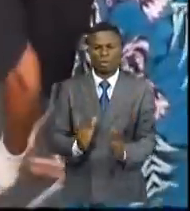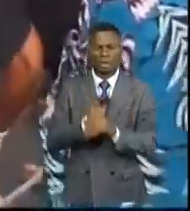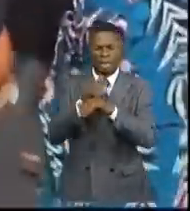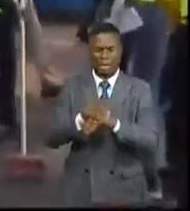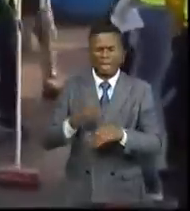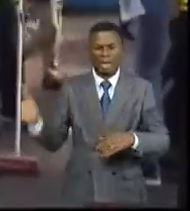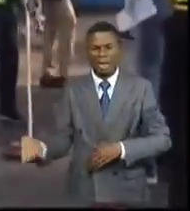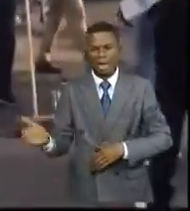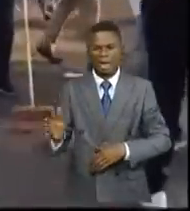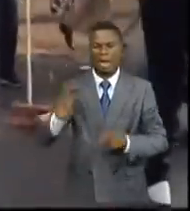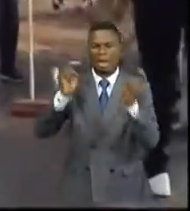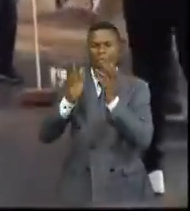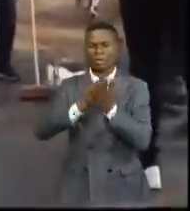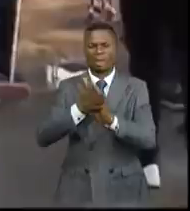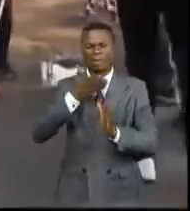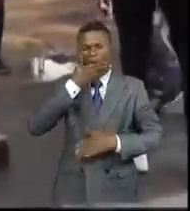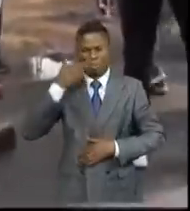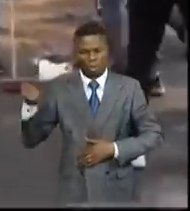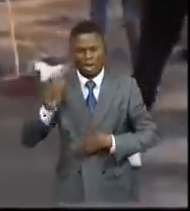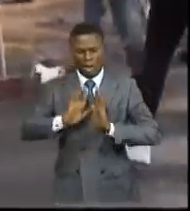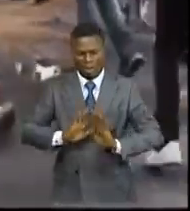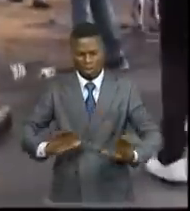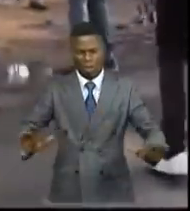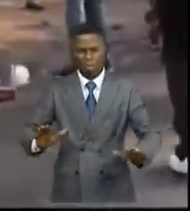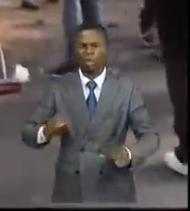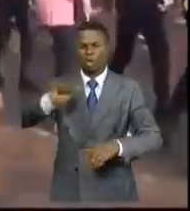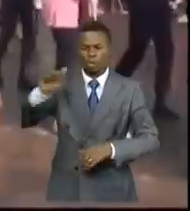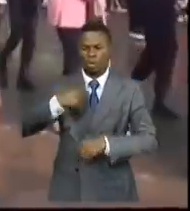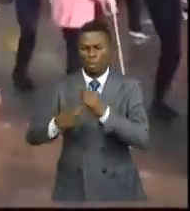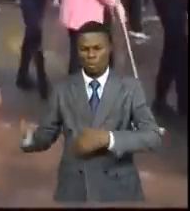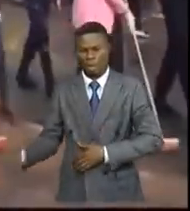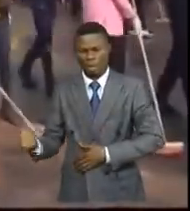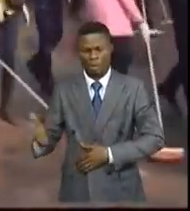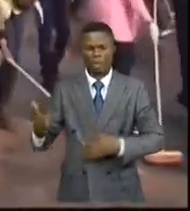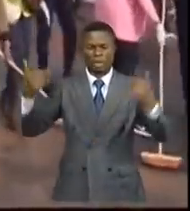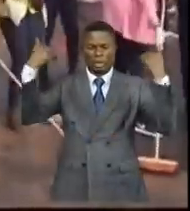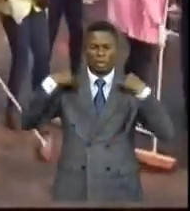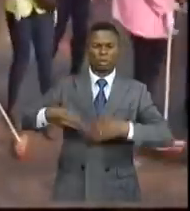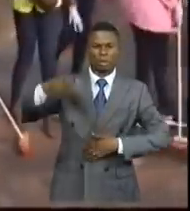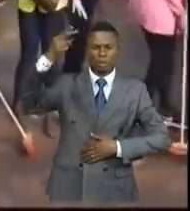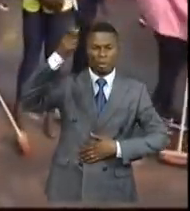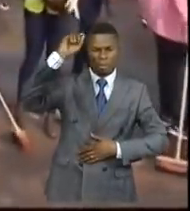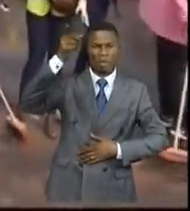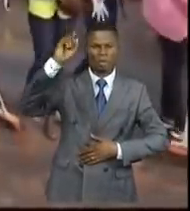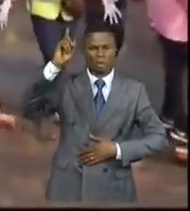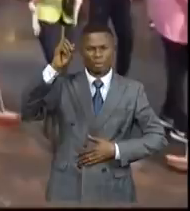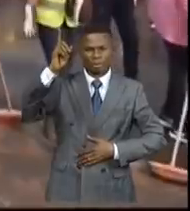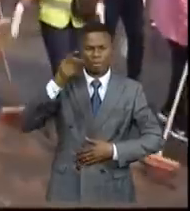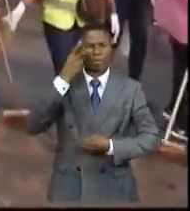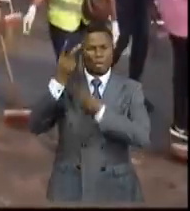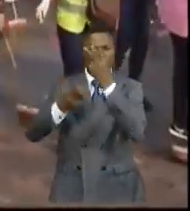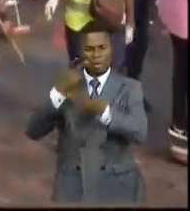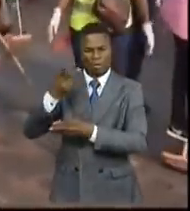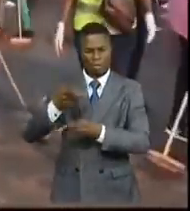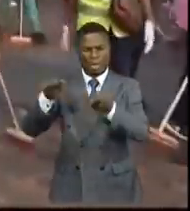Goma, l'autorité urbaine a donné le coup de balai devant l'hôtel de ville. Le commissaire supérieur principal a fait le tour des quelques